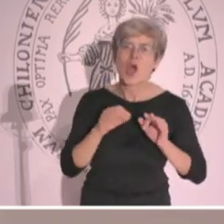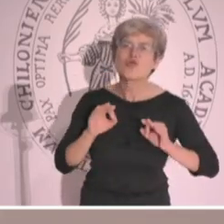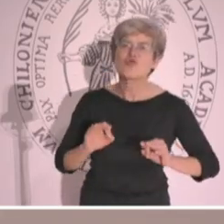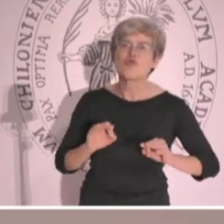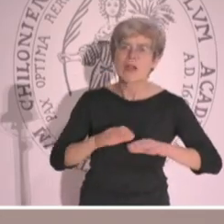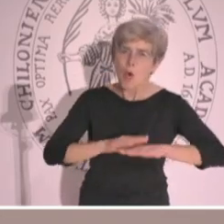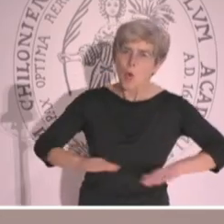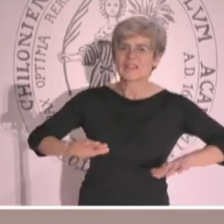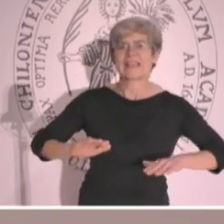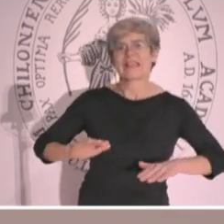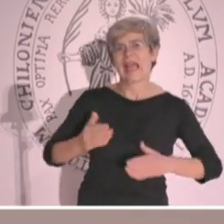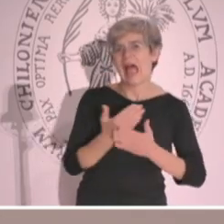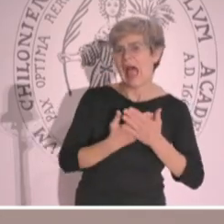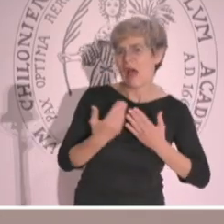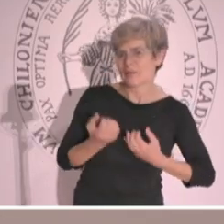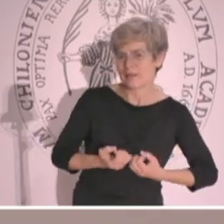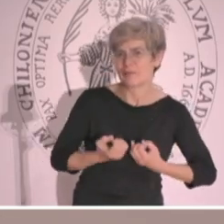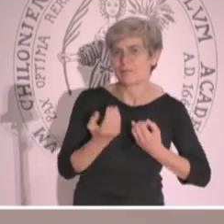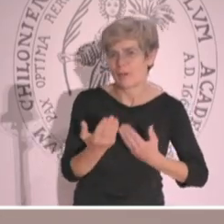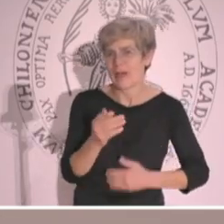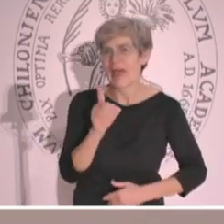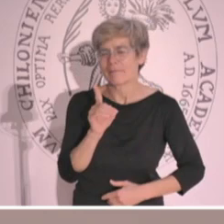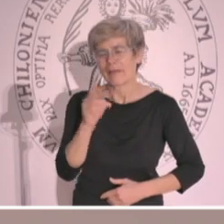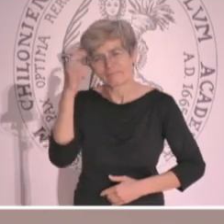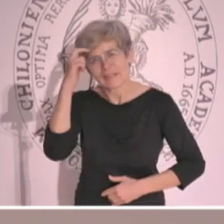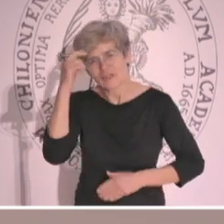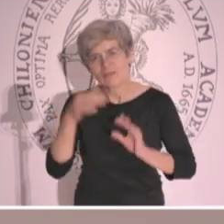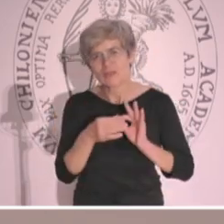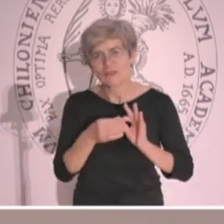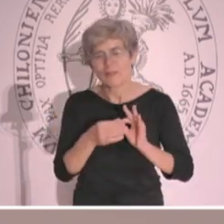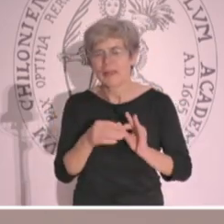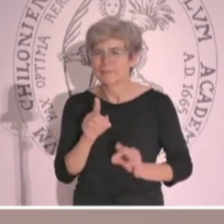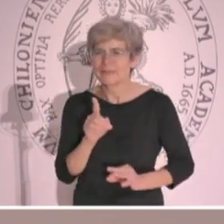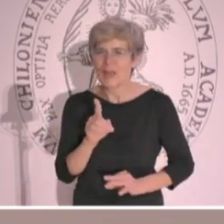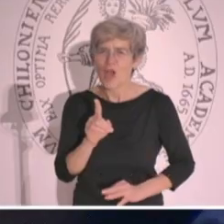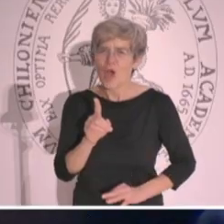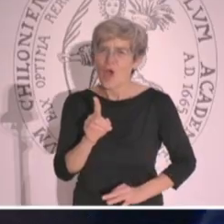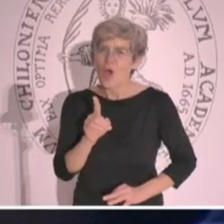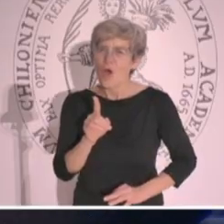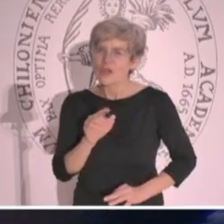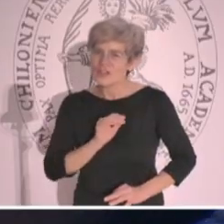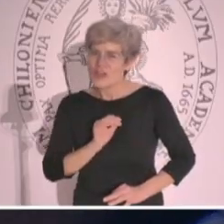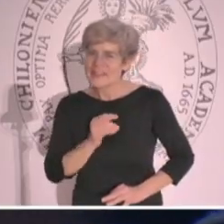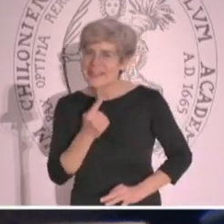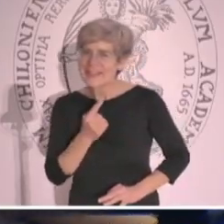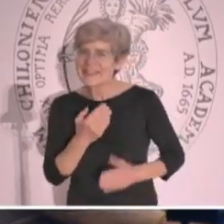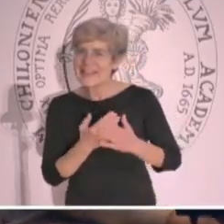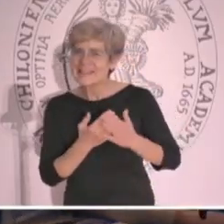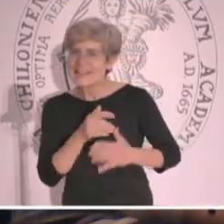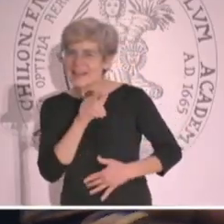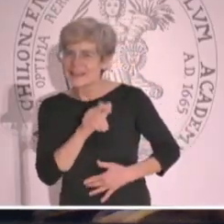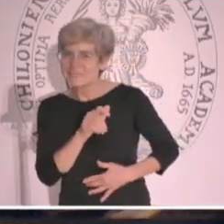bekommen, wissenschaftlicher Art, aber die Chance, jedenfalls so war es bei mir, dass Sie hier auch den Menschen finden, mit dem Sie das ganze